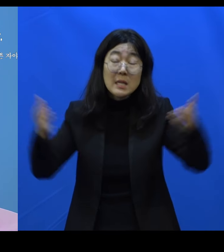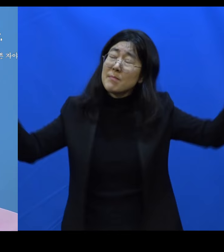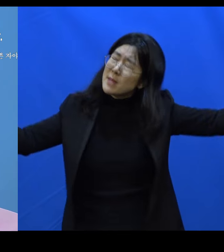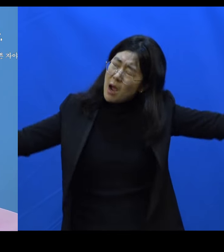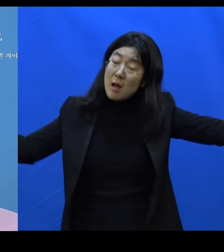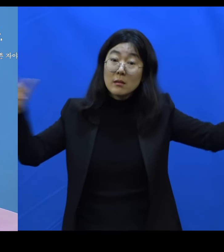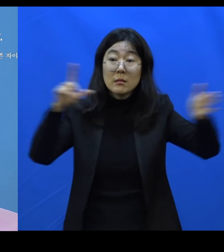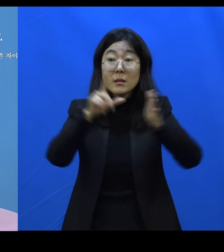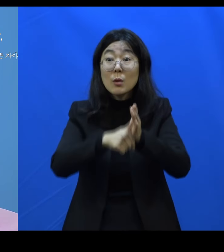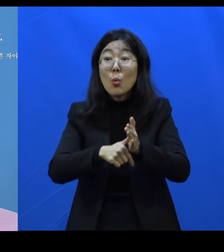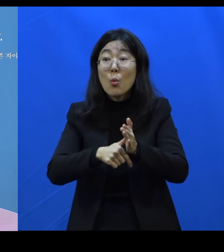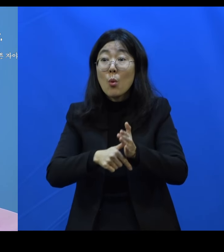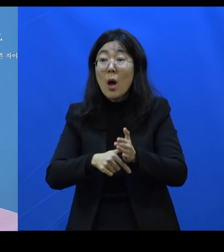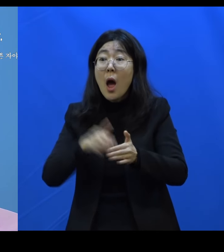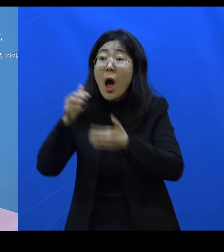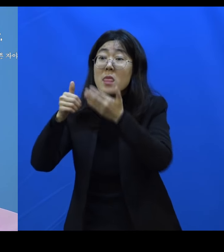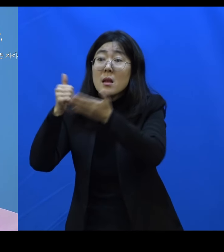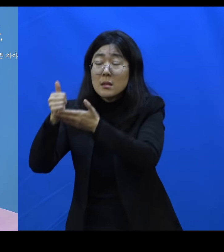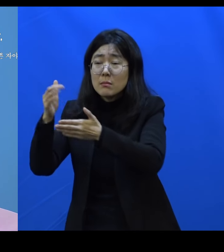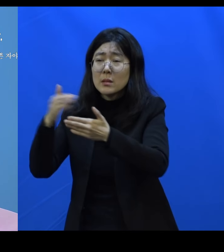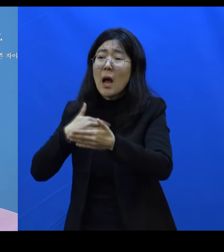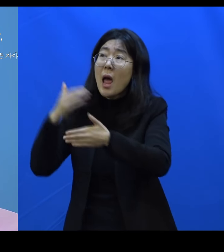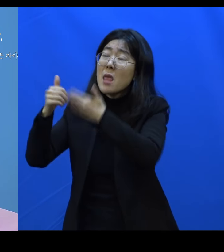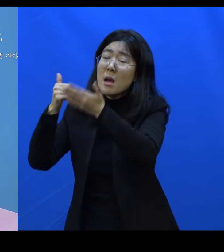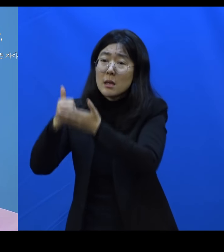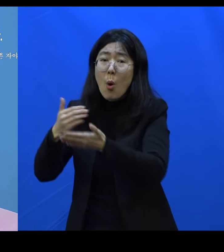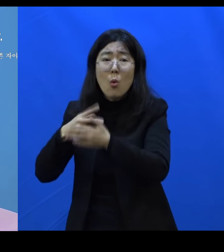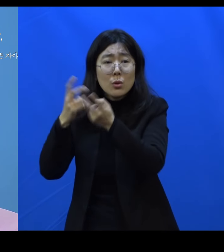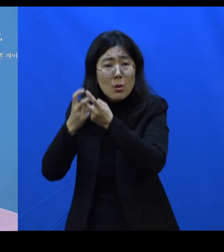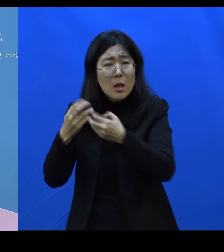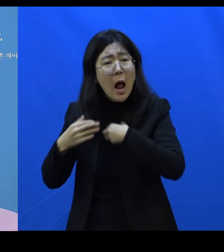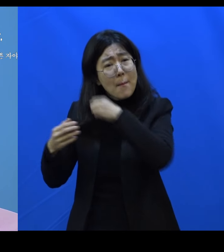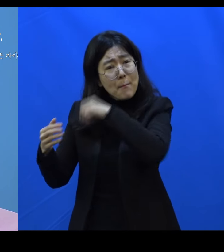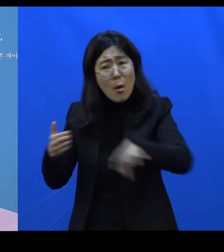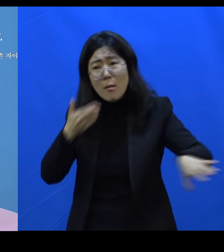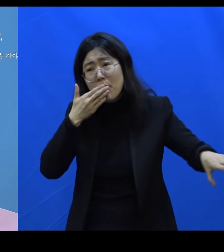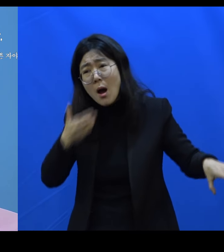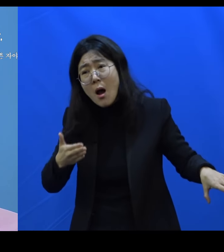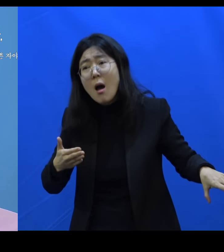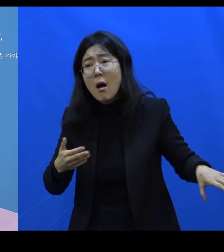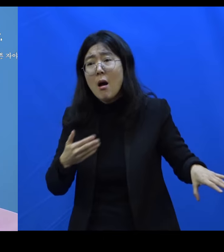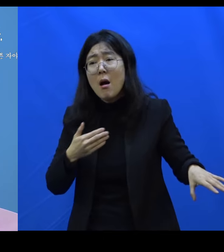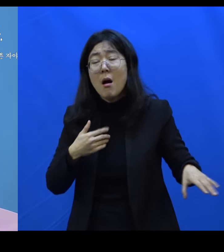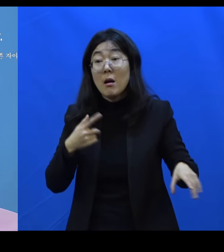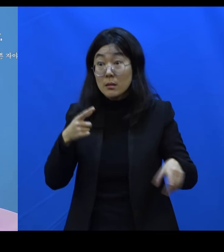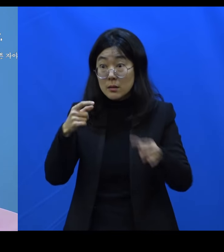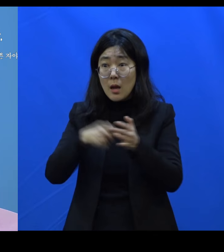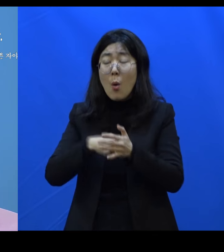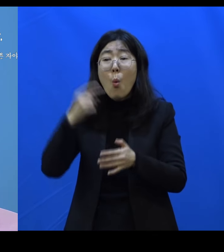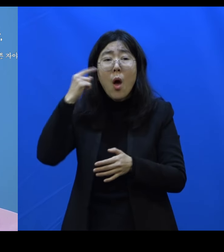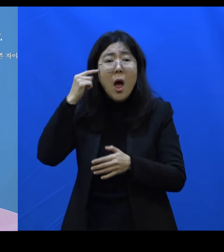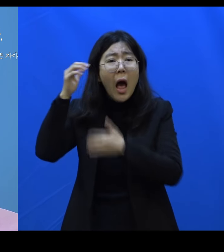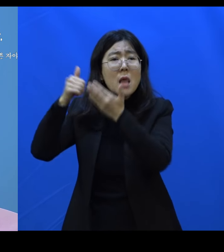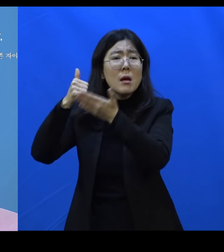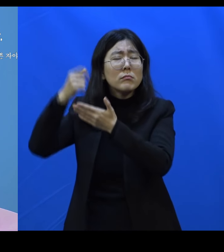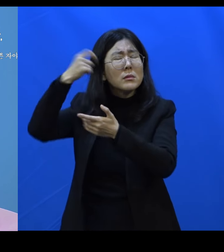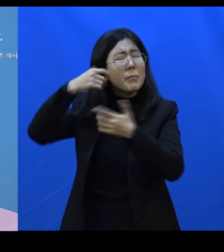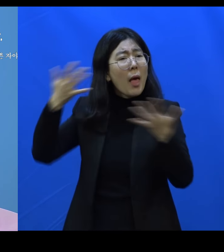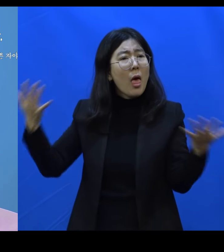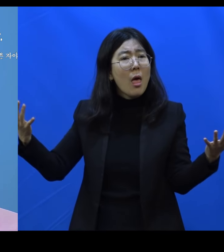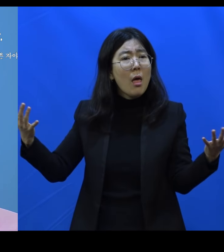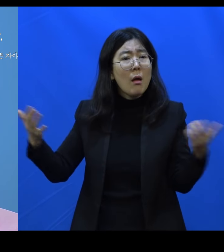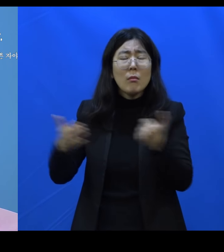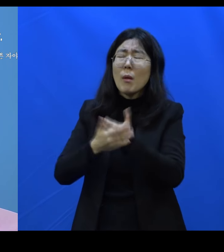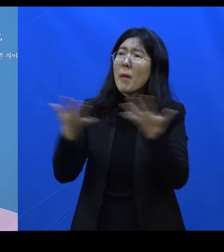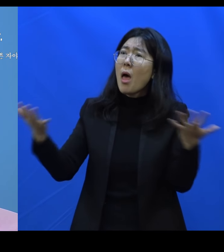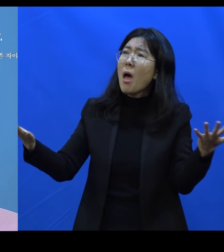십자가에서도 나의 하나님 나의 하나님 어찌하여 나를 버리셨습니까? 하나님의 부재, 그때는 하나님을 느낄 수 없어.